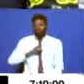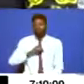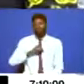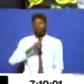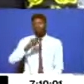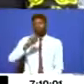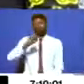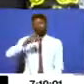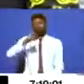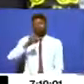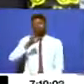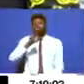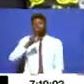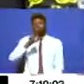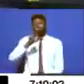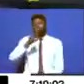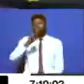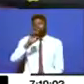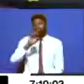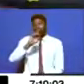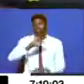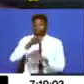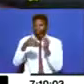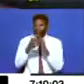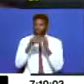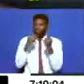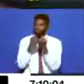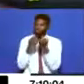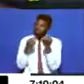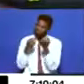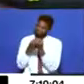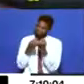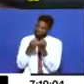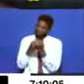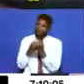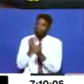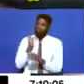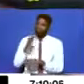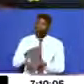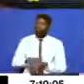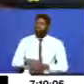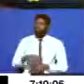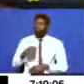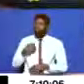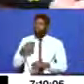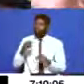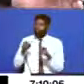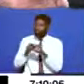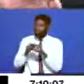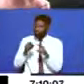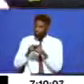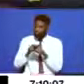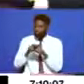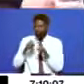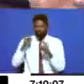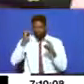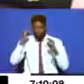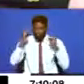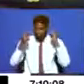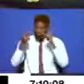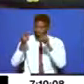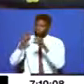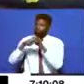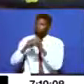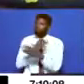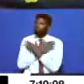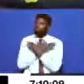will be campaigning for our candidates. I've willingly considered to join my friend